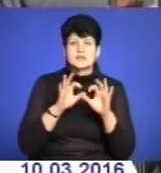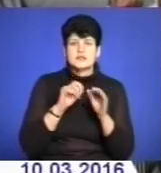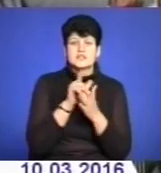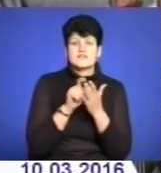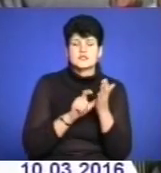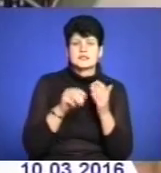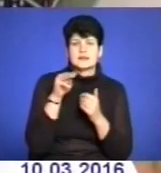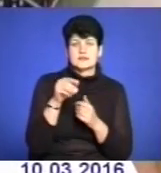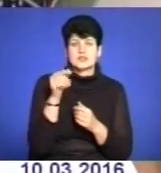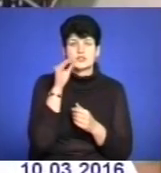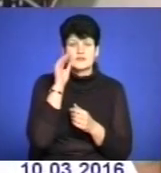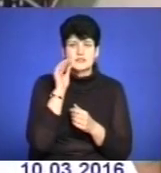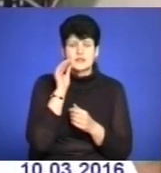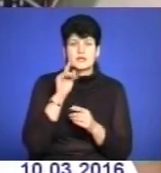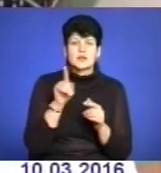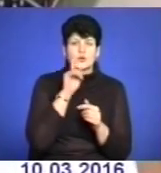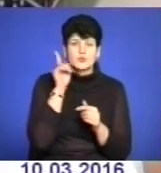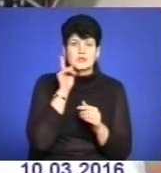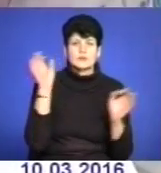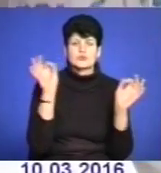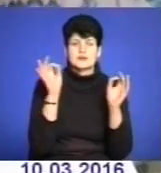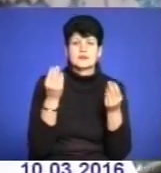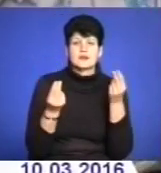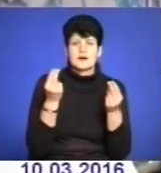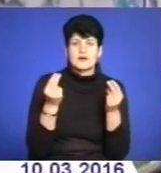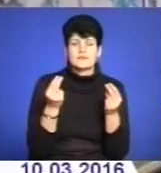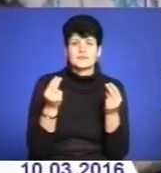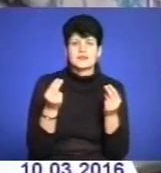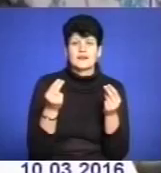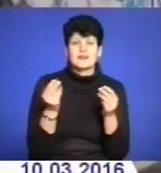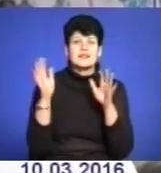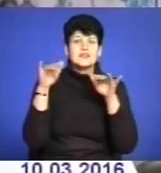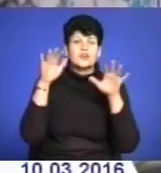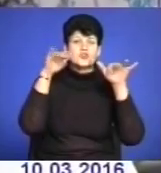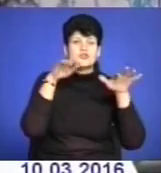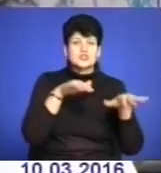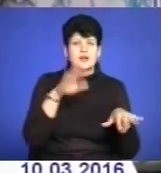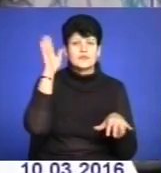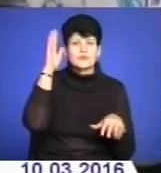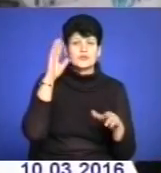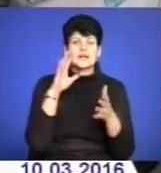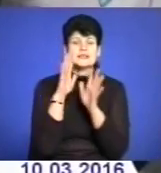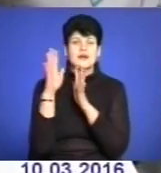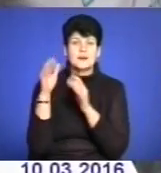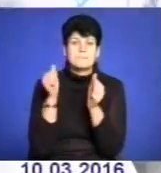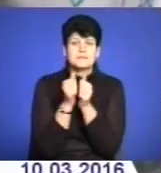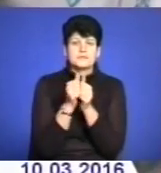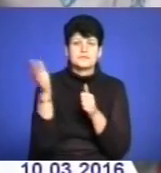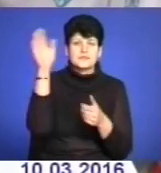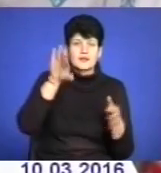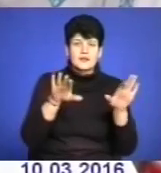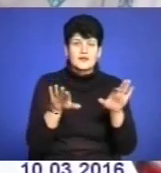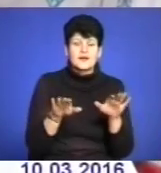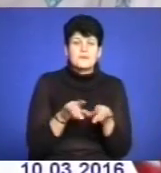Тараса Шевченка. Юний музикант грав на супілці. Тече вода із Загаї, та попід горою,